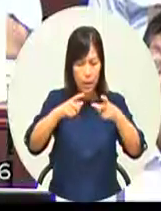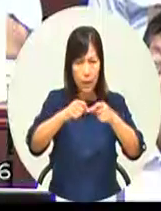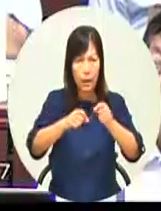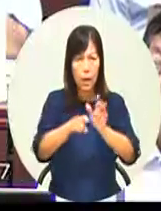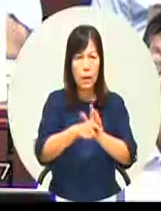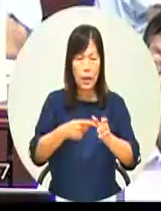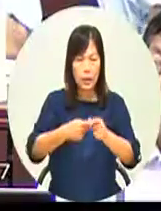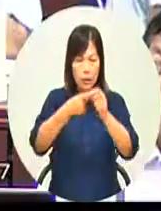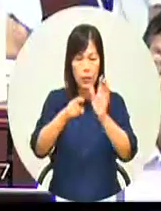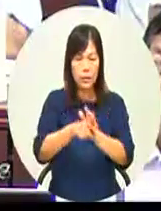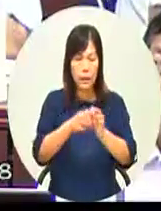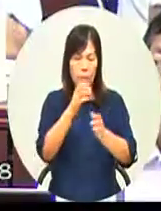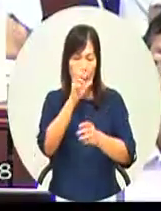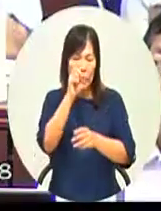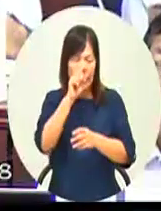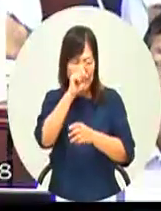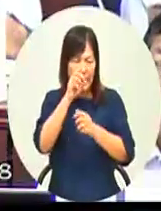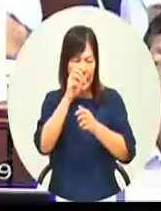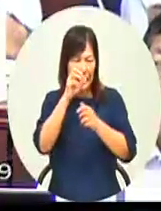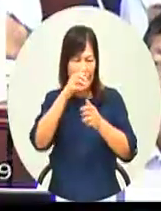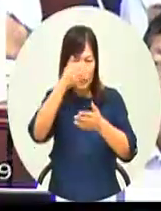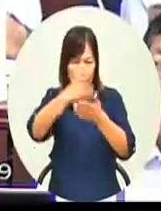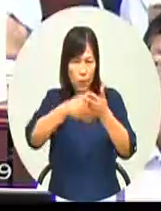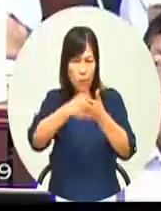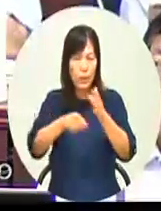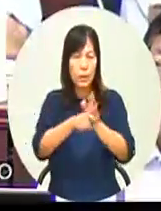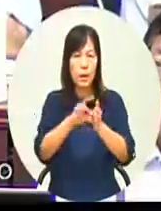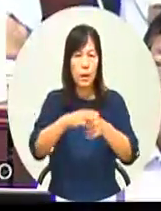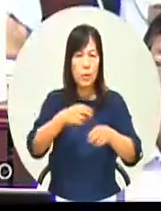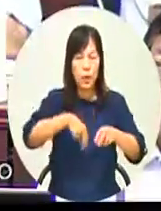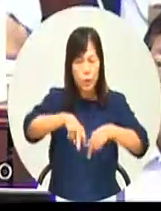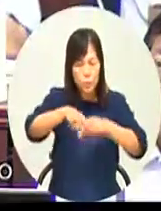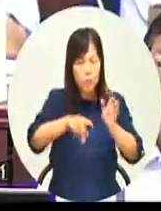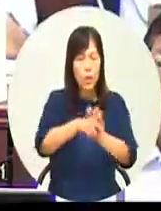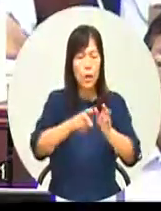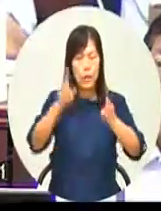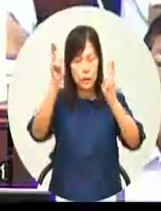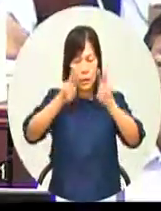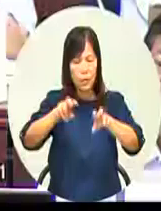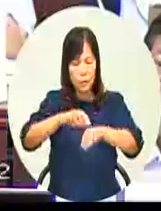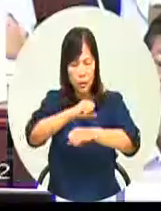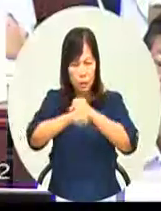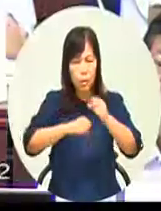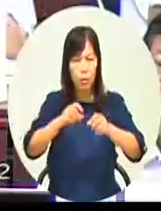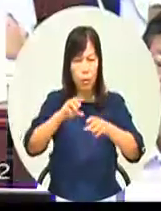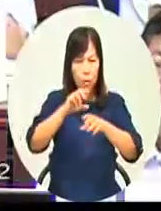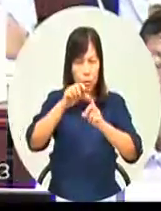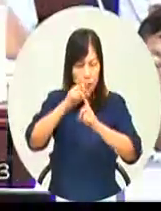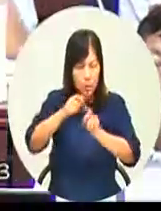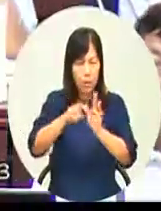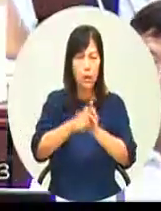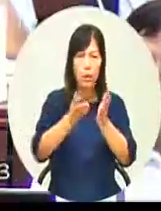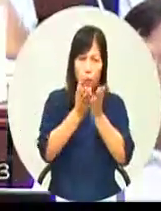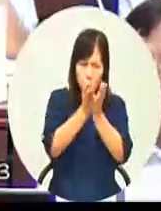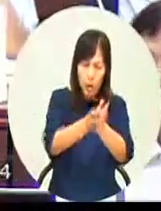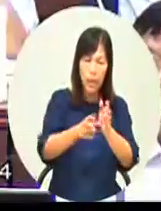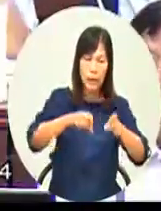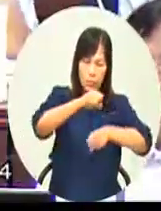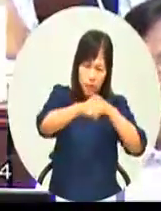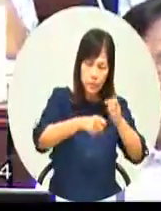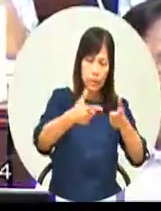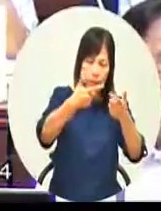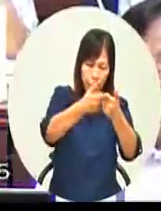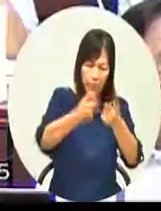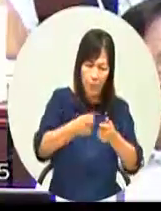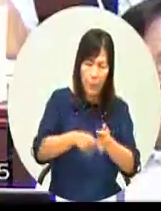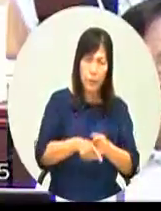低碳西城低碳轻旅行，就是利用电动公车、电动船以及公共自行车来搭配，把我们整个好